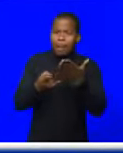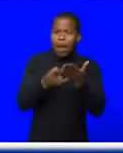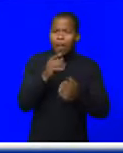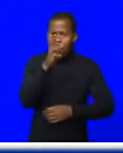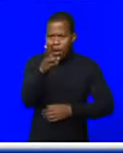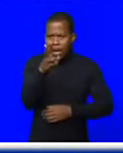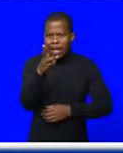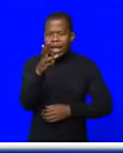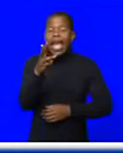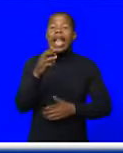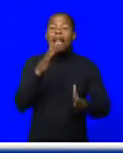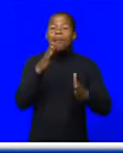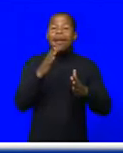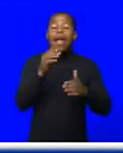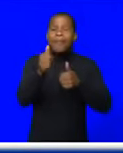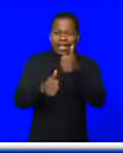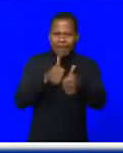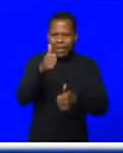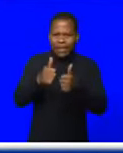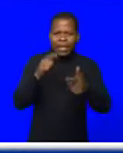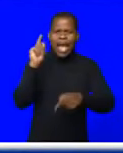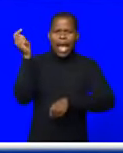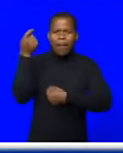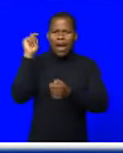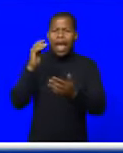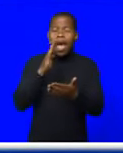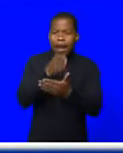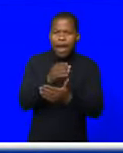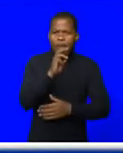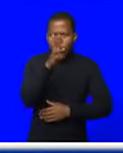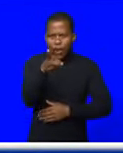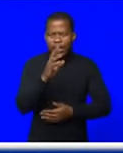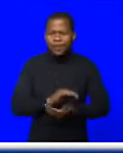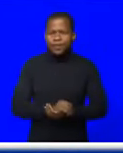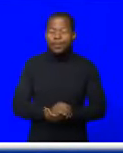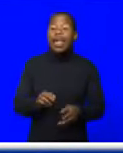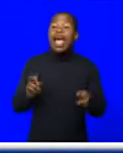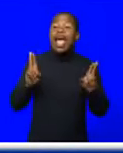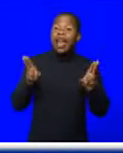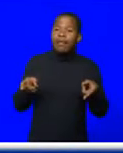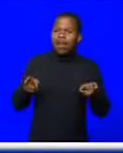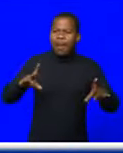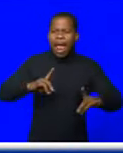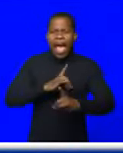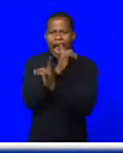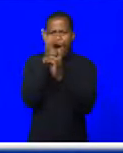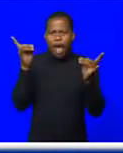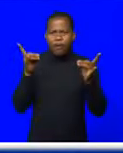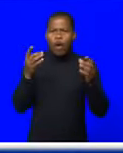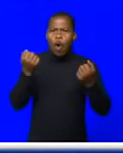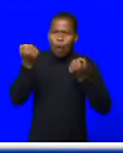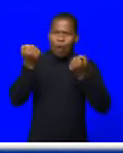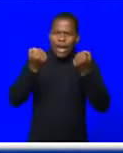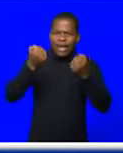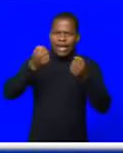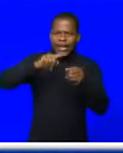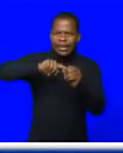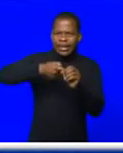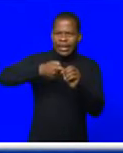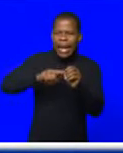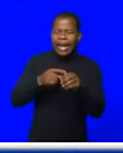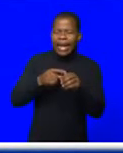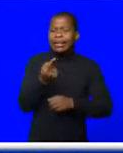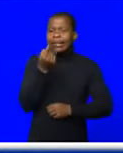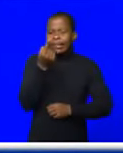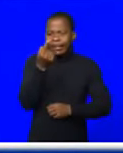ka environmental health kuba ne tracking lekhona kudronsa lama skips bese kuba ne maskips lang 7 lasengwe